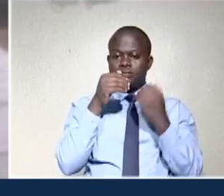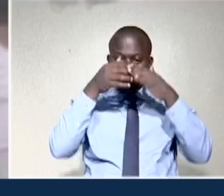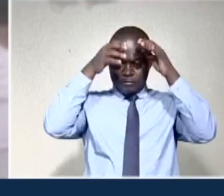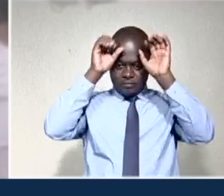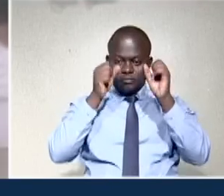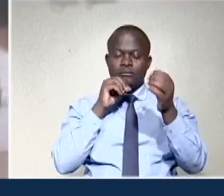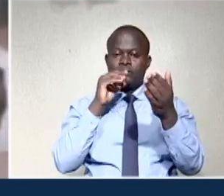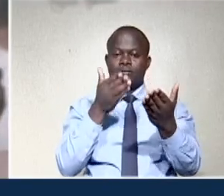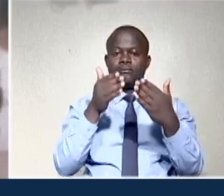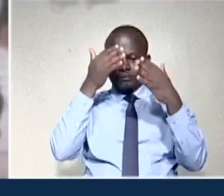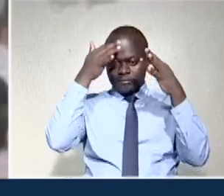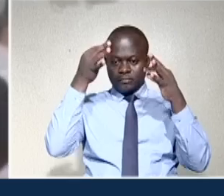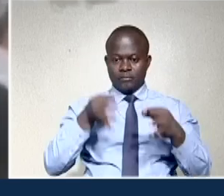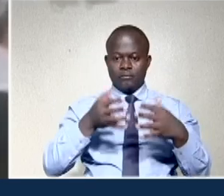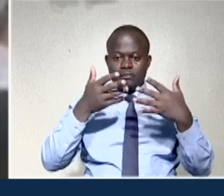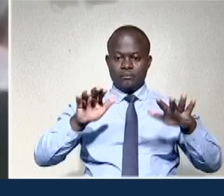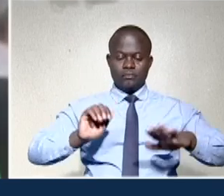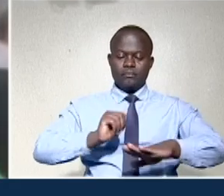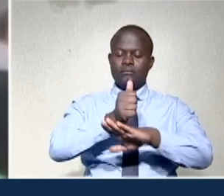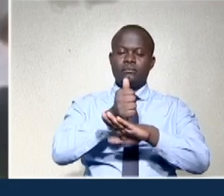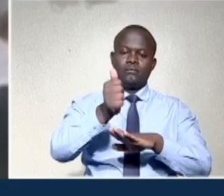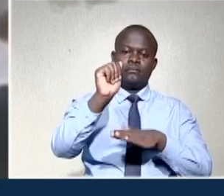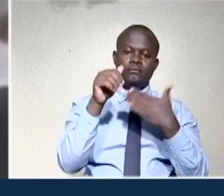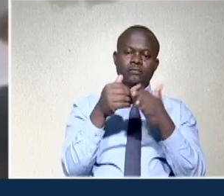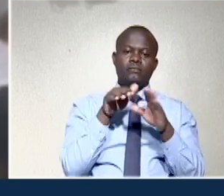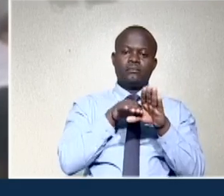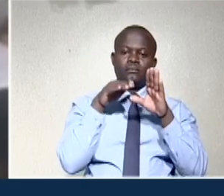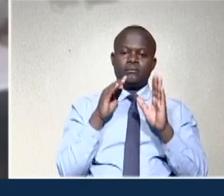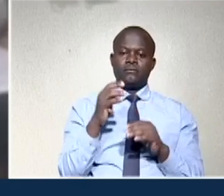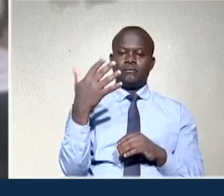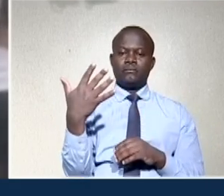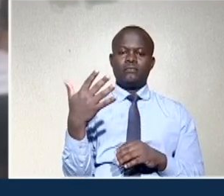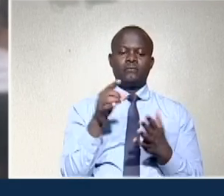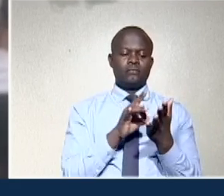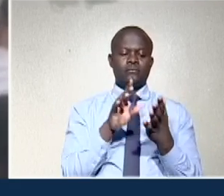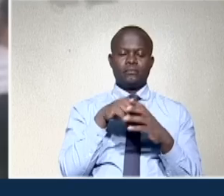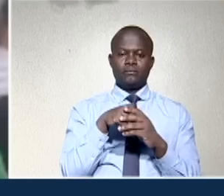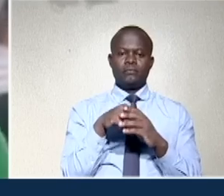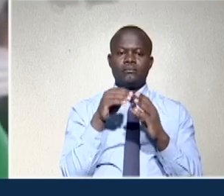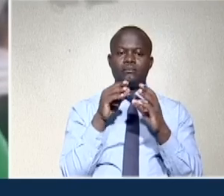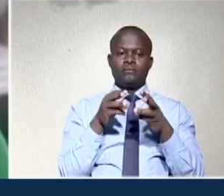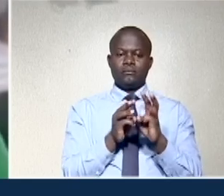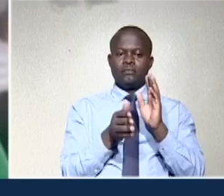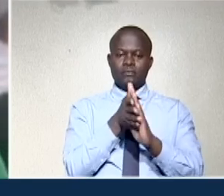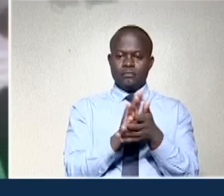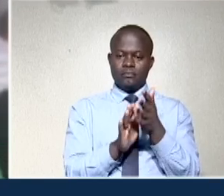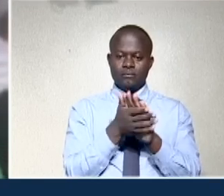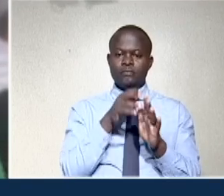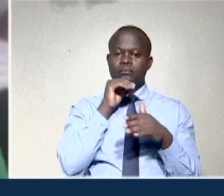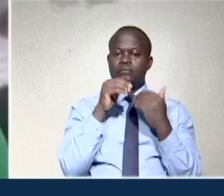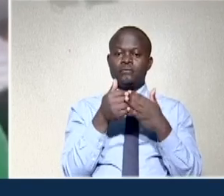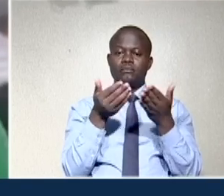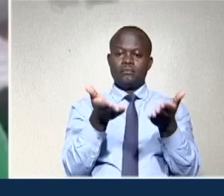adahari. Gusa umwanzuro wamaze gufatwa, abo banyamuryango batanu birukanwe mu buryo bwa burundu ntabwo bari